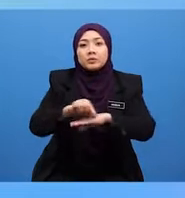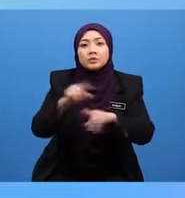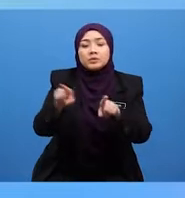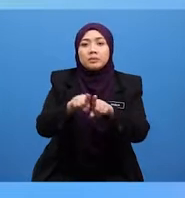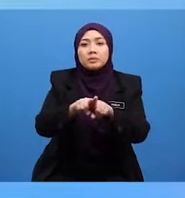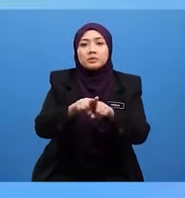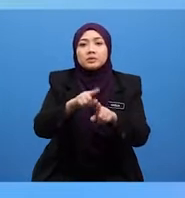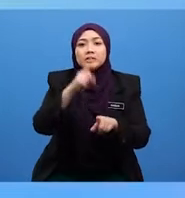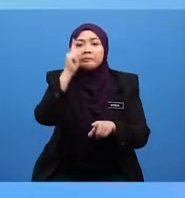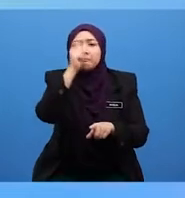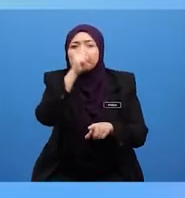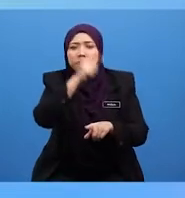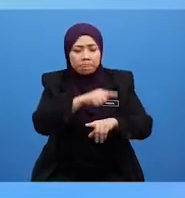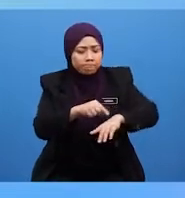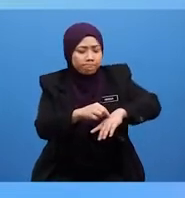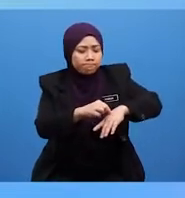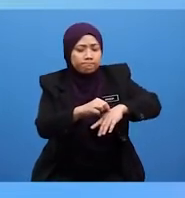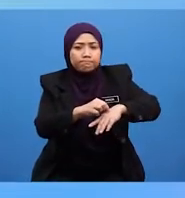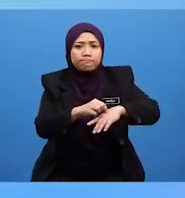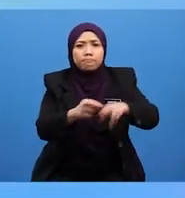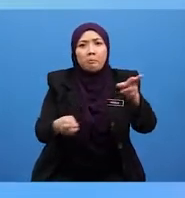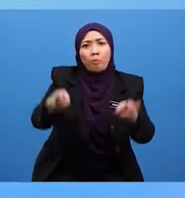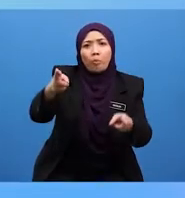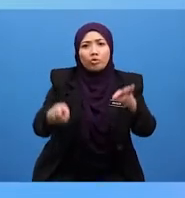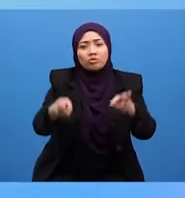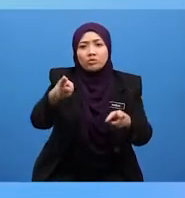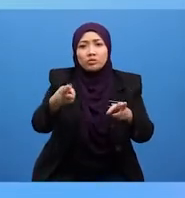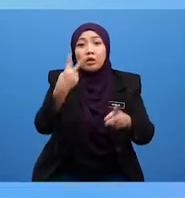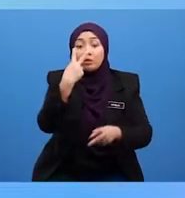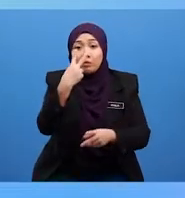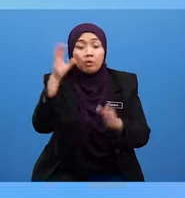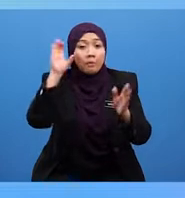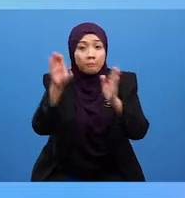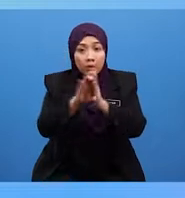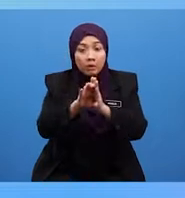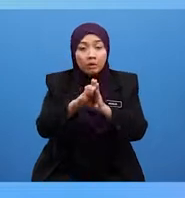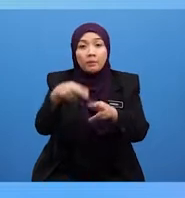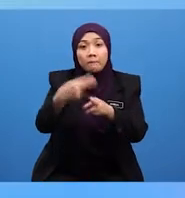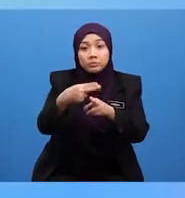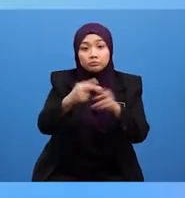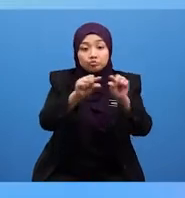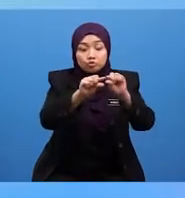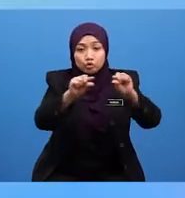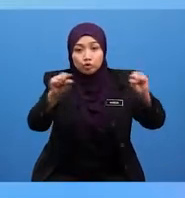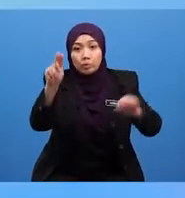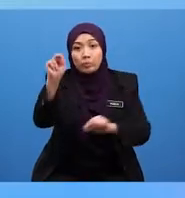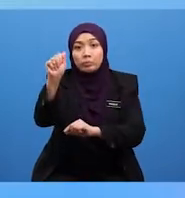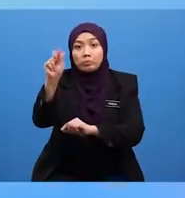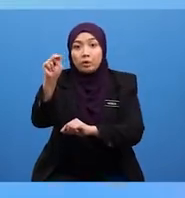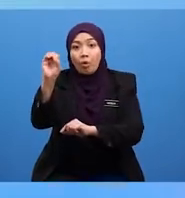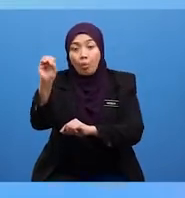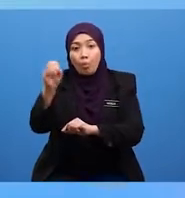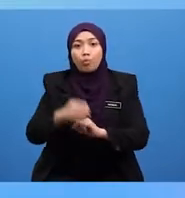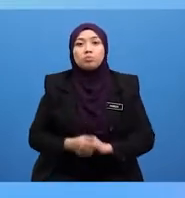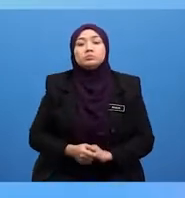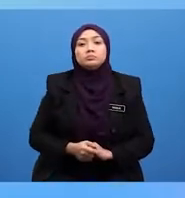pada robot. Gambar menunjukkan tiub nano. Apakah kepentingan tiub nano, murid-murid?